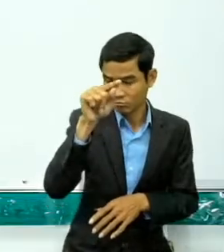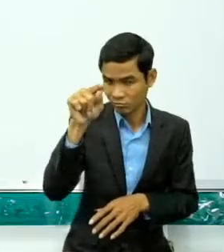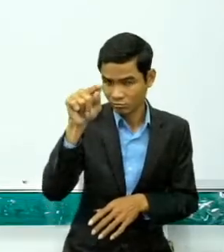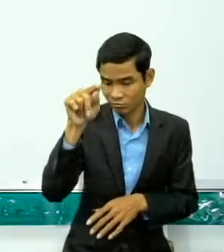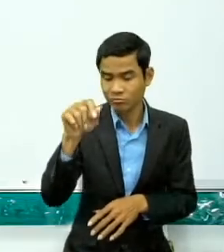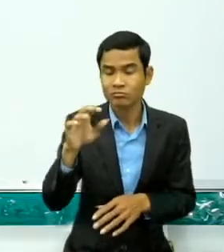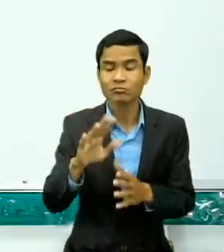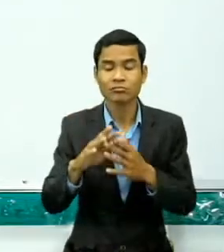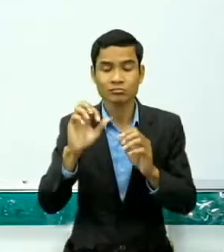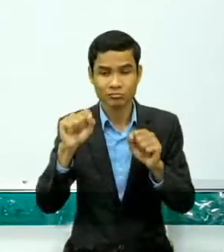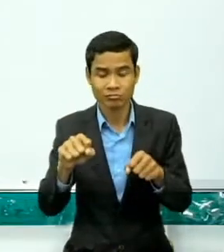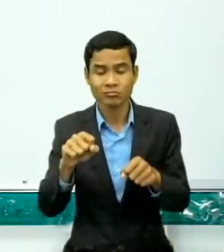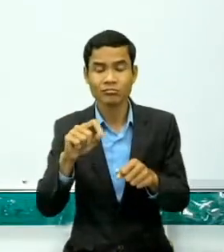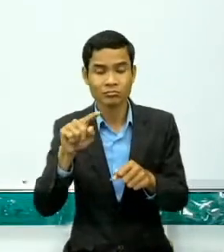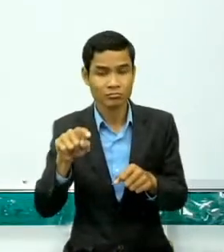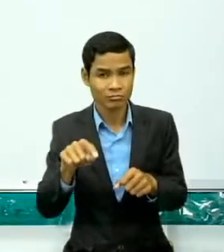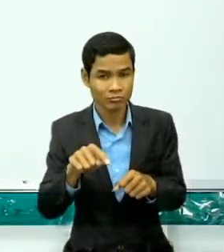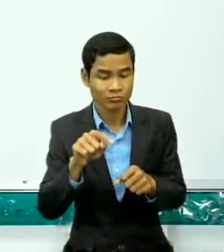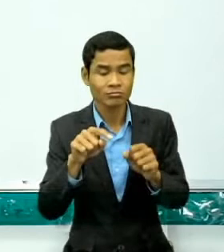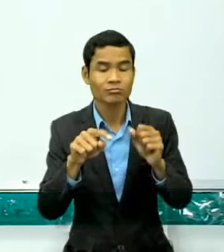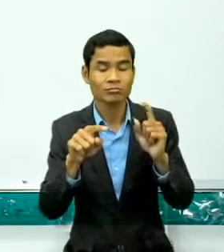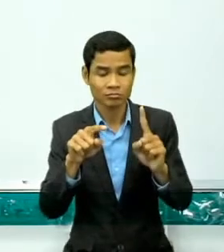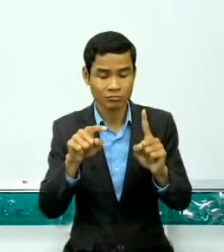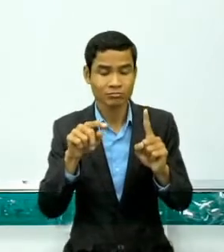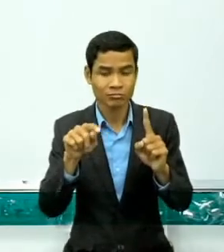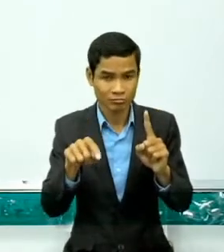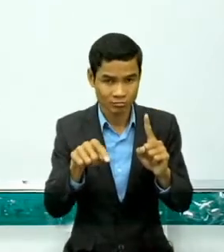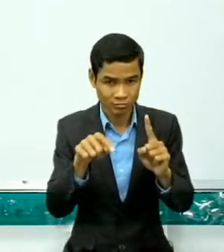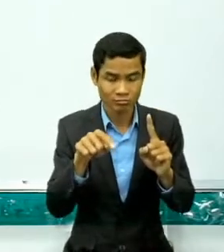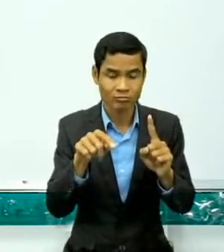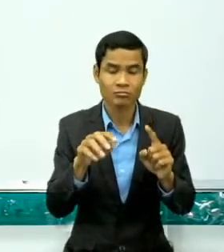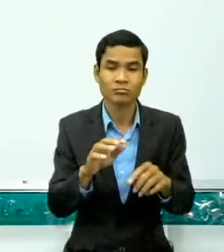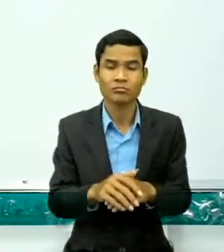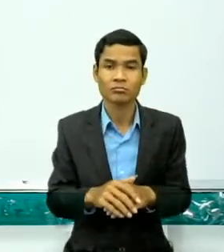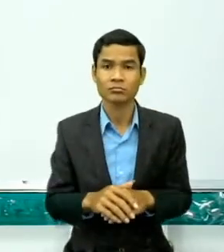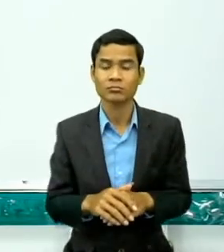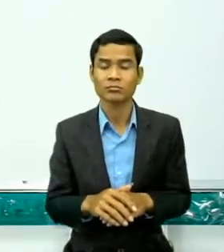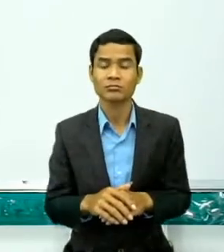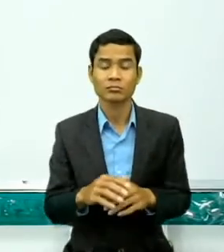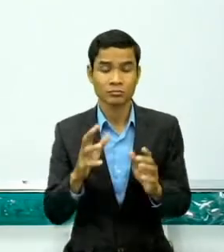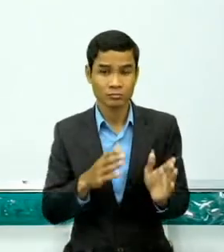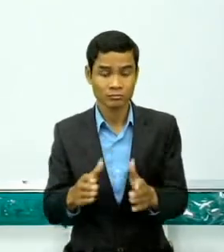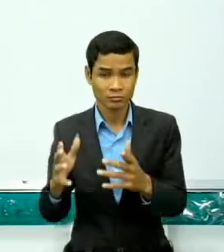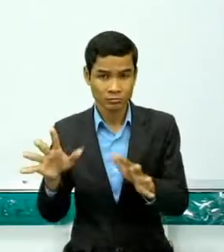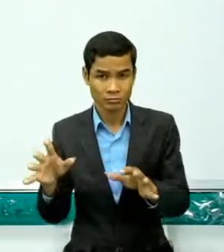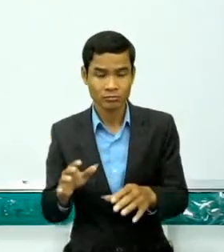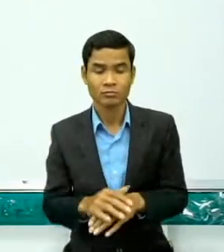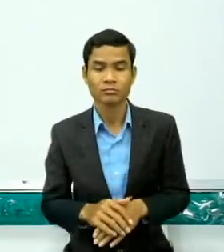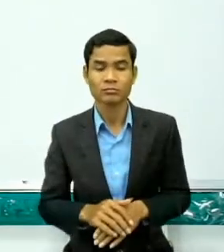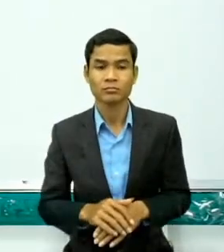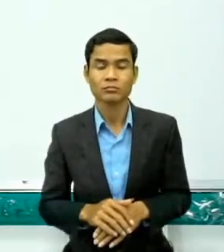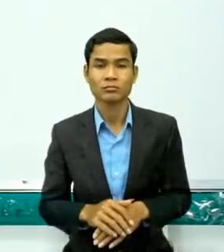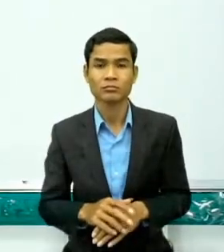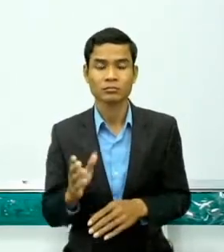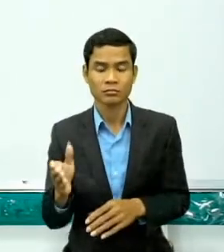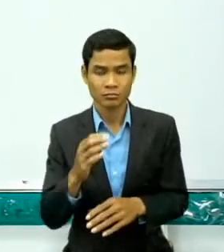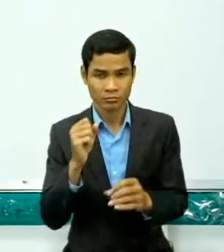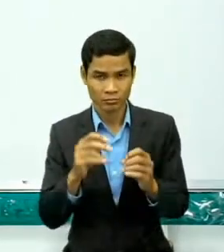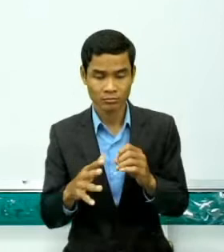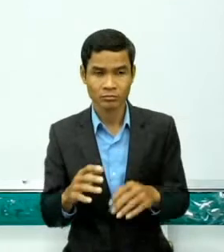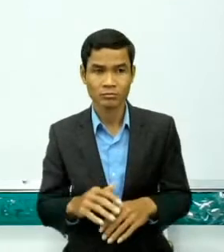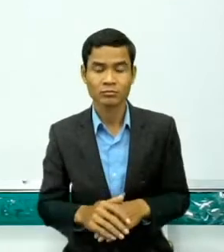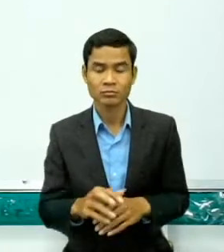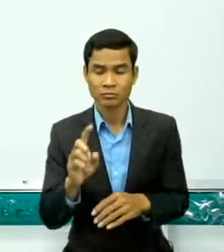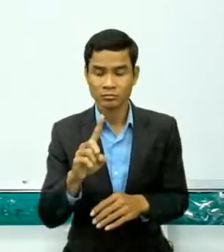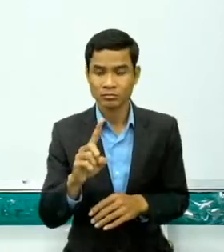ងថាចលនាបណ្ដាកូនណាចាត្រៀមរីរោហើយរីនៅកូនចាចាប់ផ្ដើម